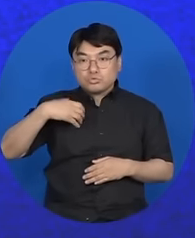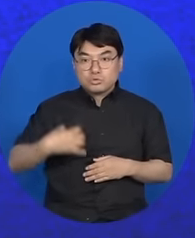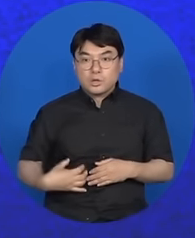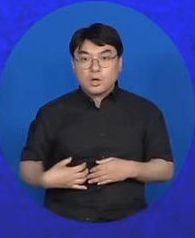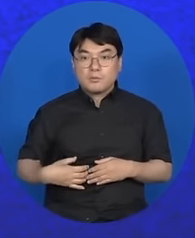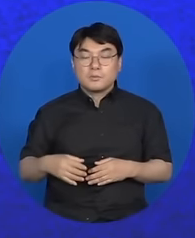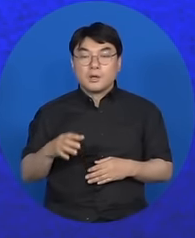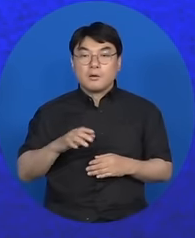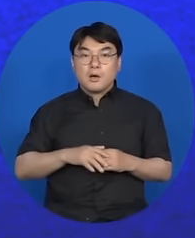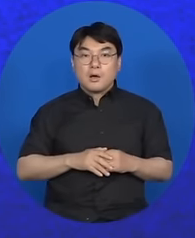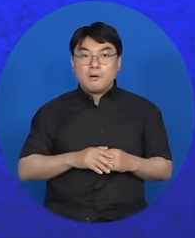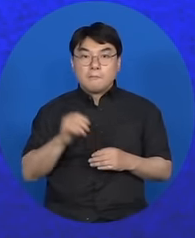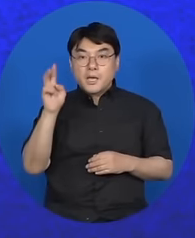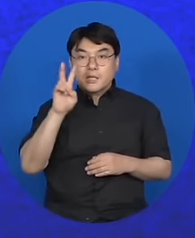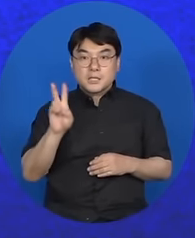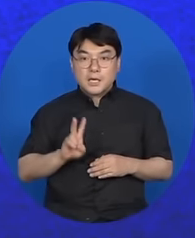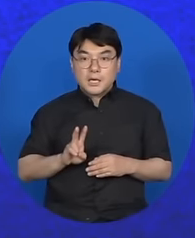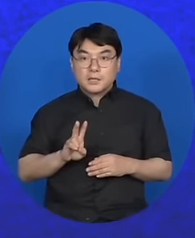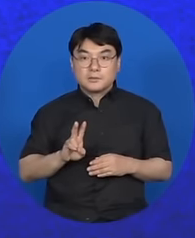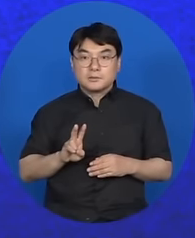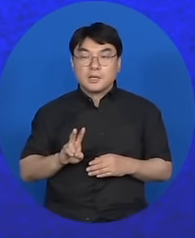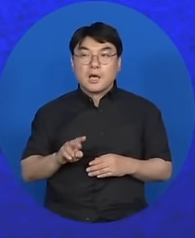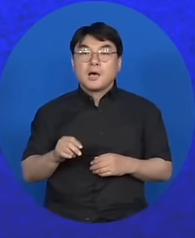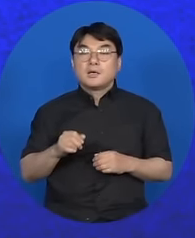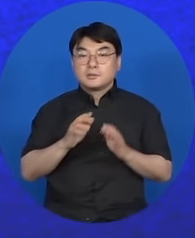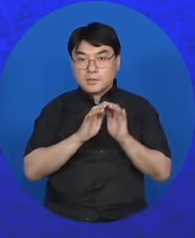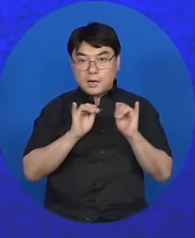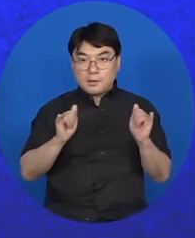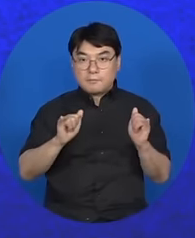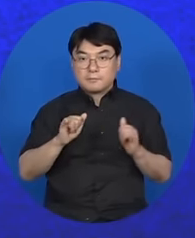사람들이 들어왔습니다. 탈북민들이 지금 들어와 있어요.